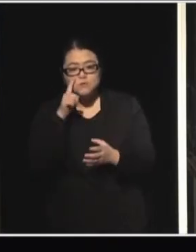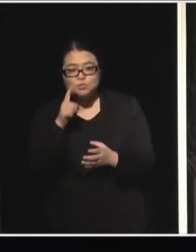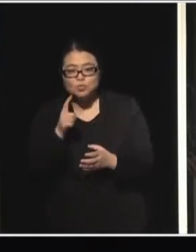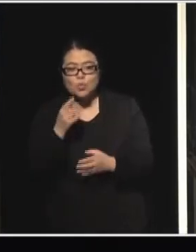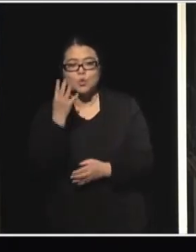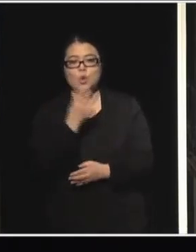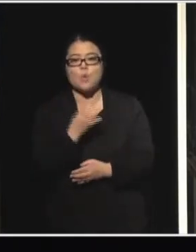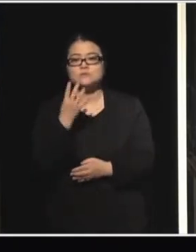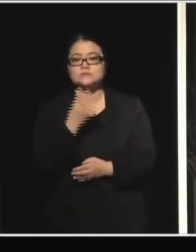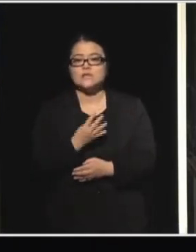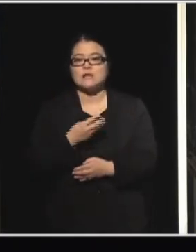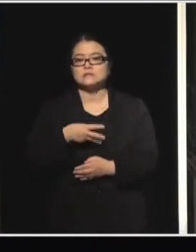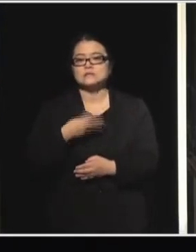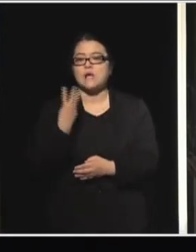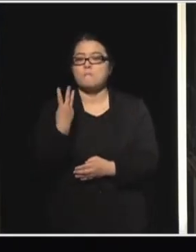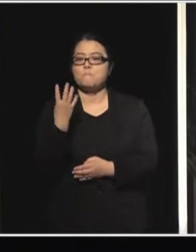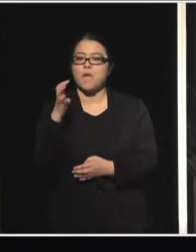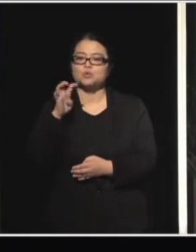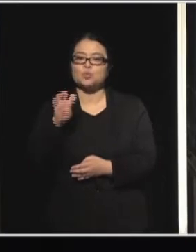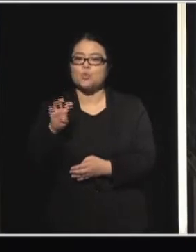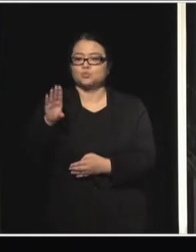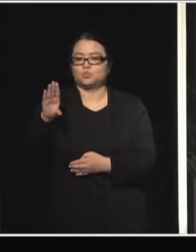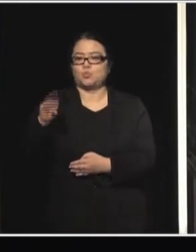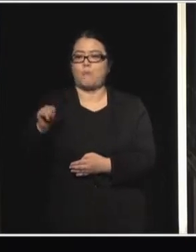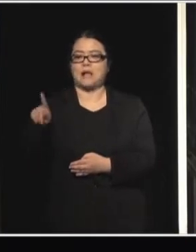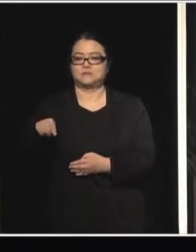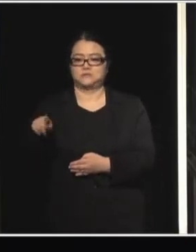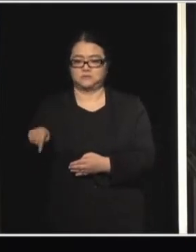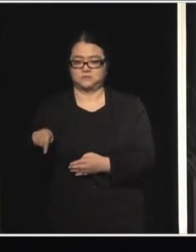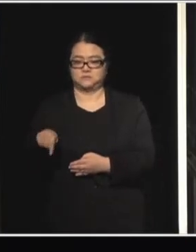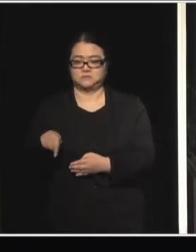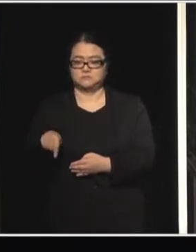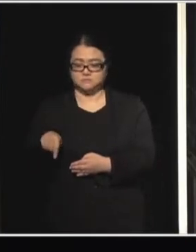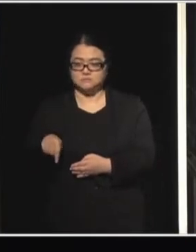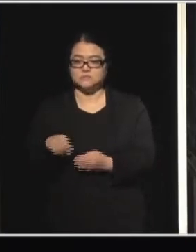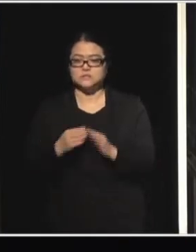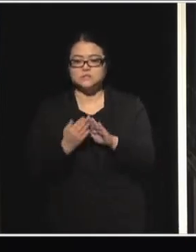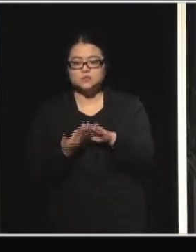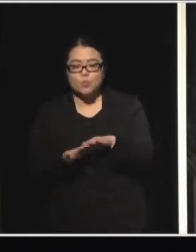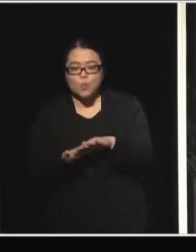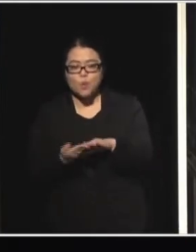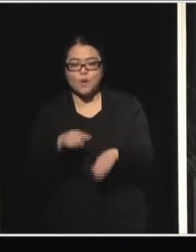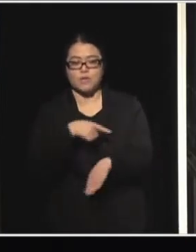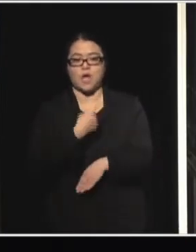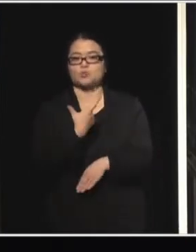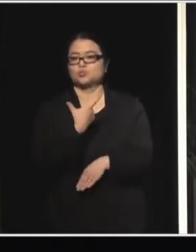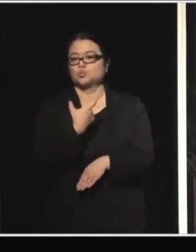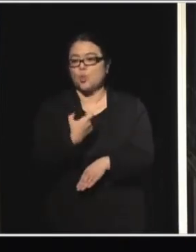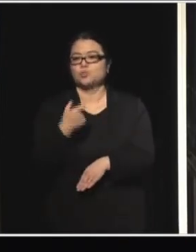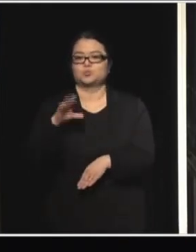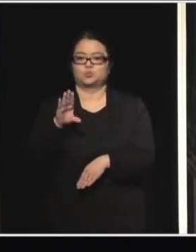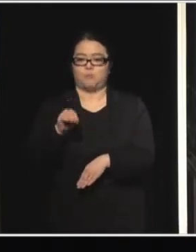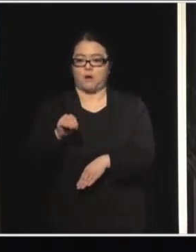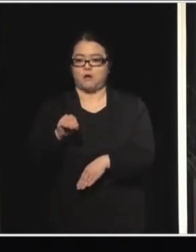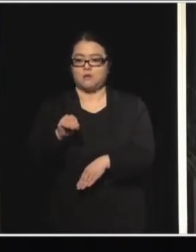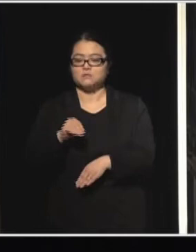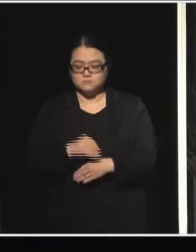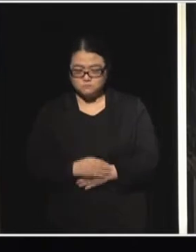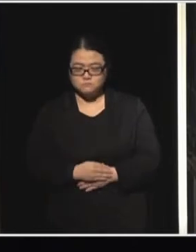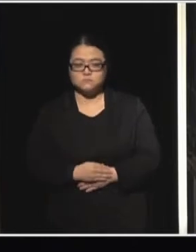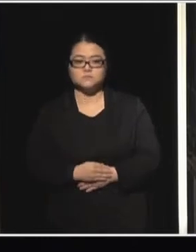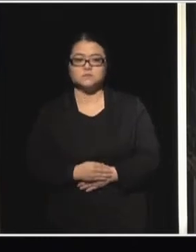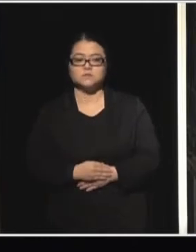340万人の完成車ですね死亡数が116万人もいると社会的に言いますと